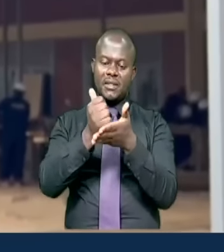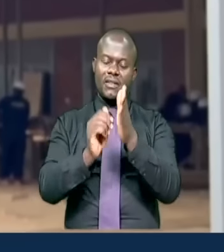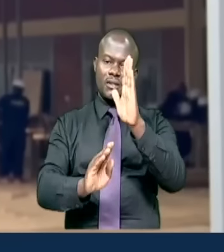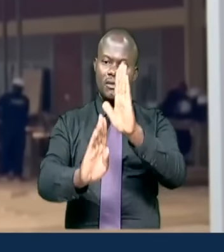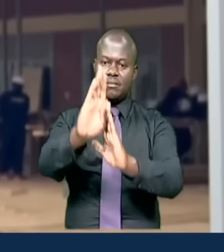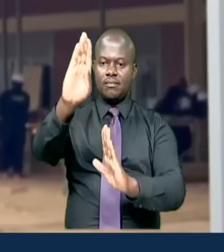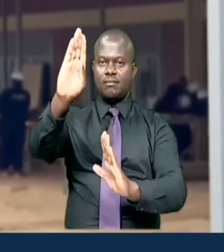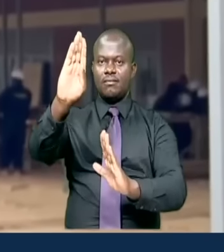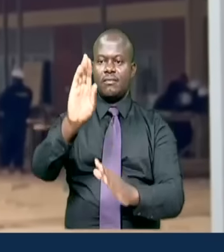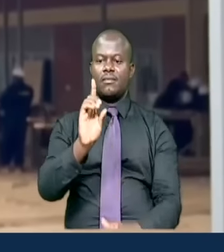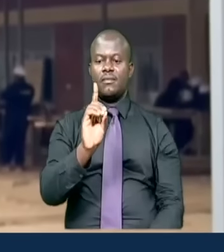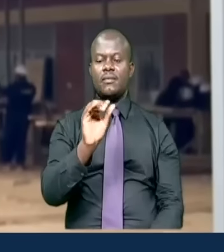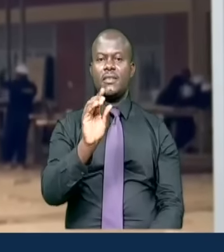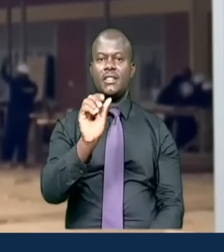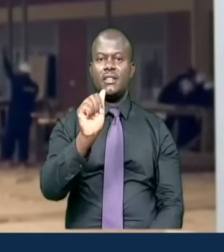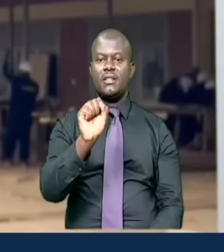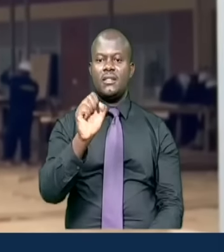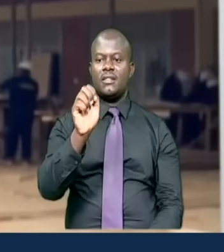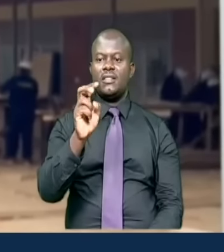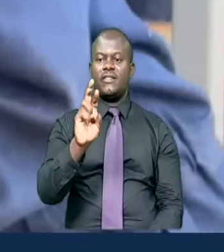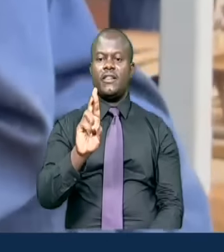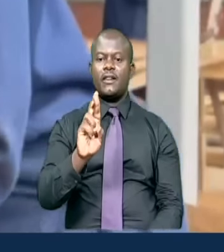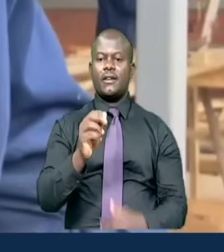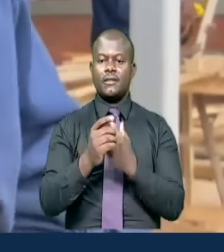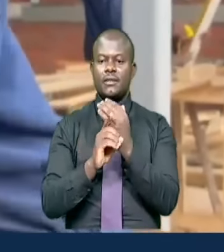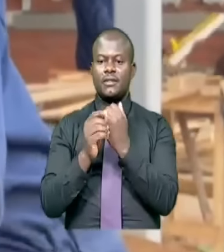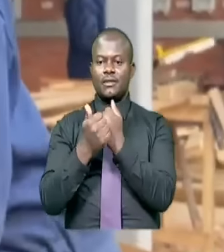imbere Didas Niyibizi Televiziyo Rwanda mu karere ka Rubavu